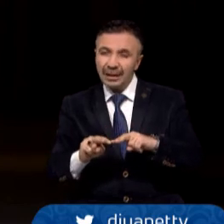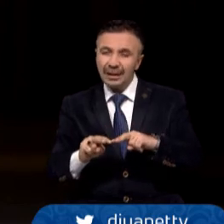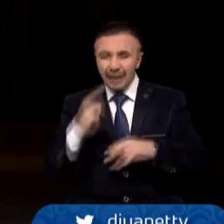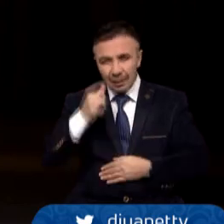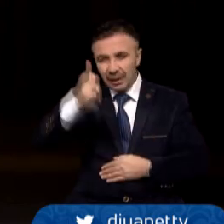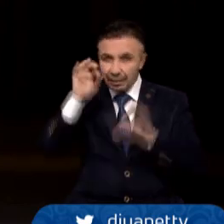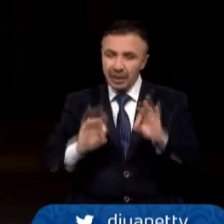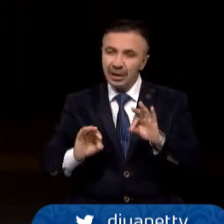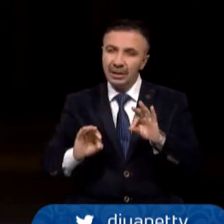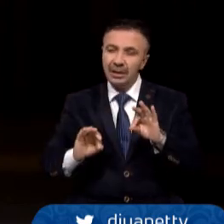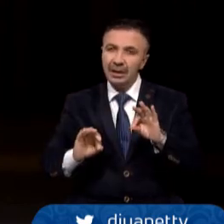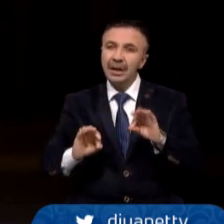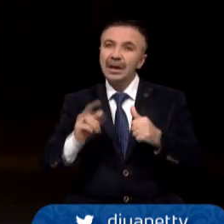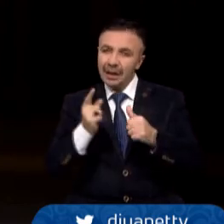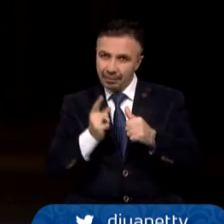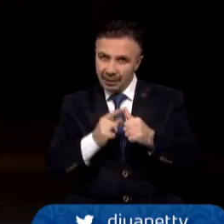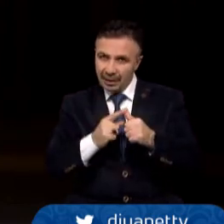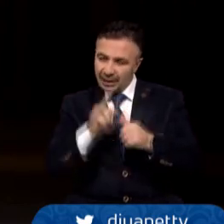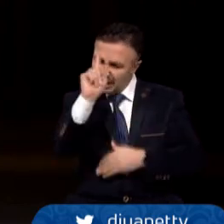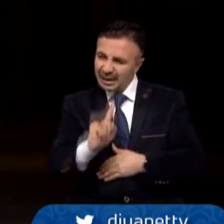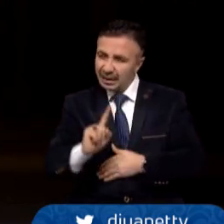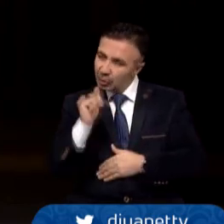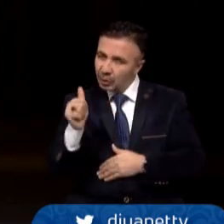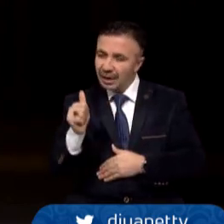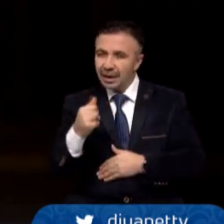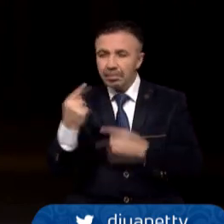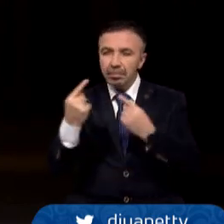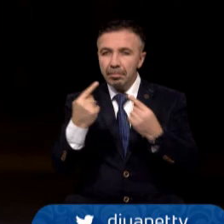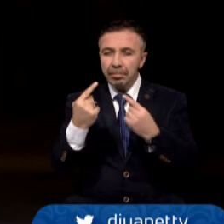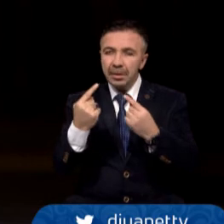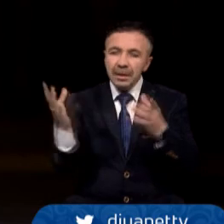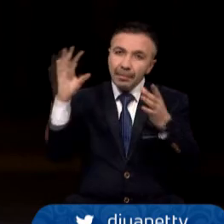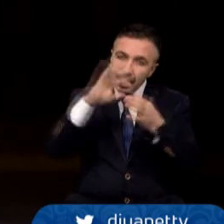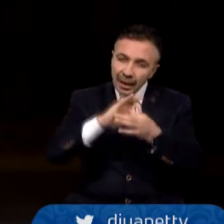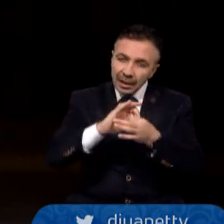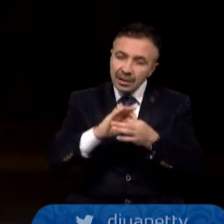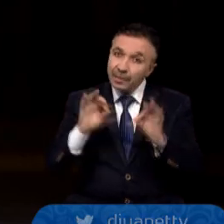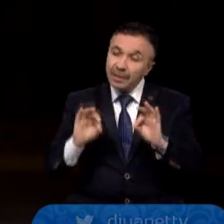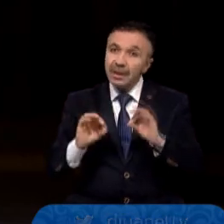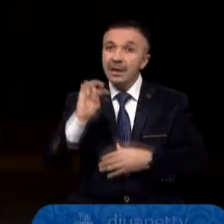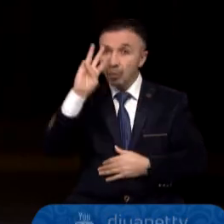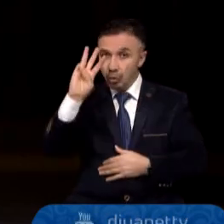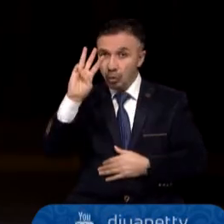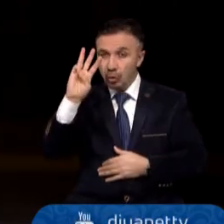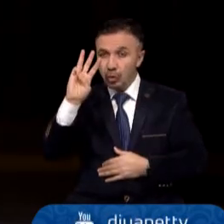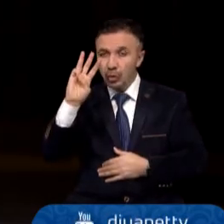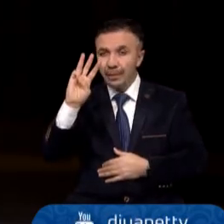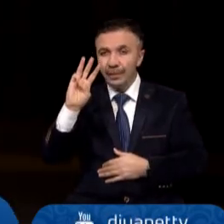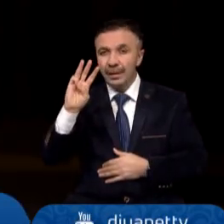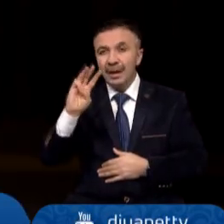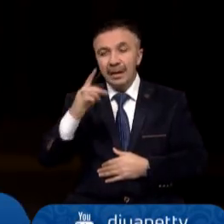başladığı ilk günleri birbirine ekleyeceğiz şimdi he üçüncü halife olan